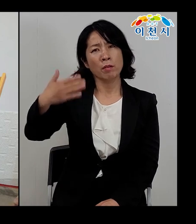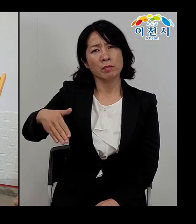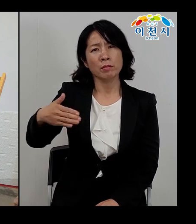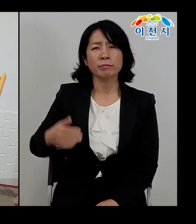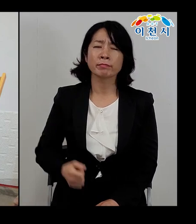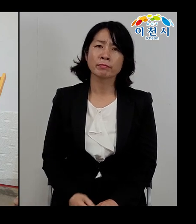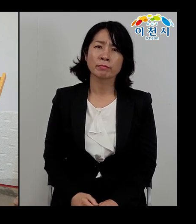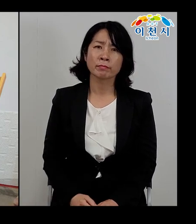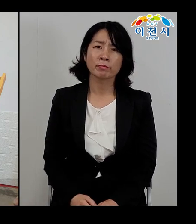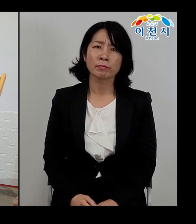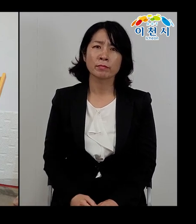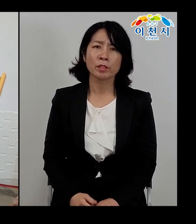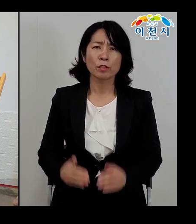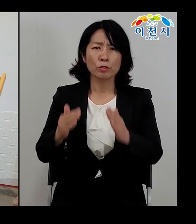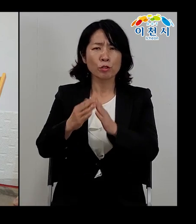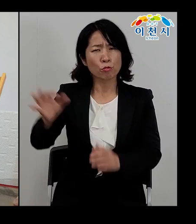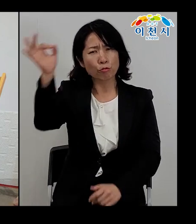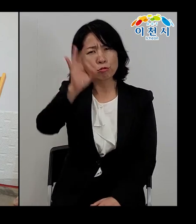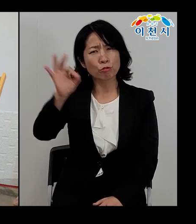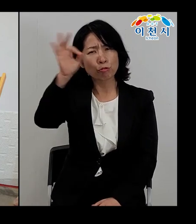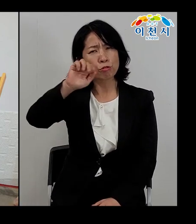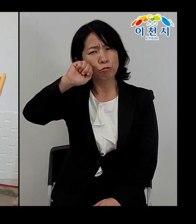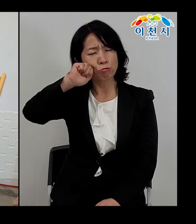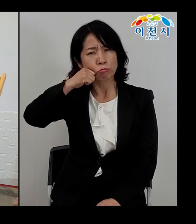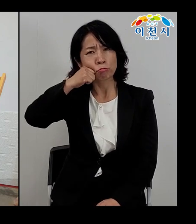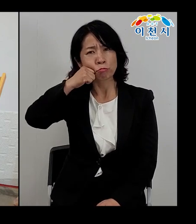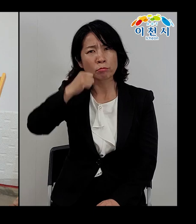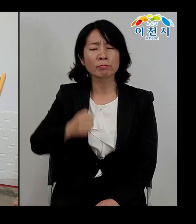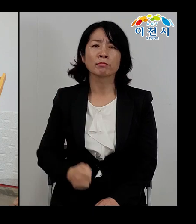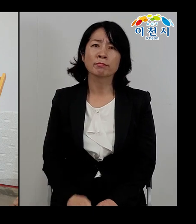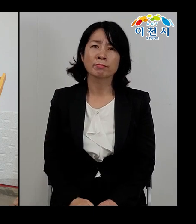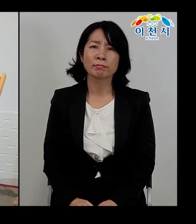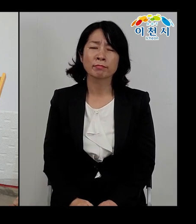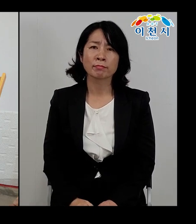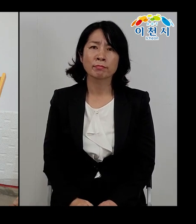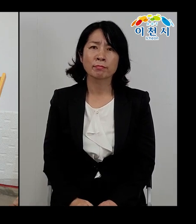아직 구하고 있어.